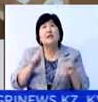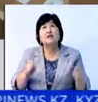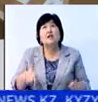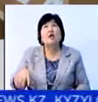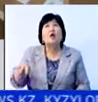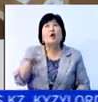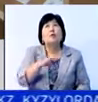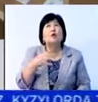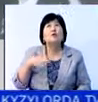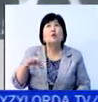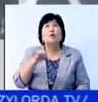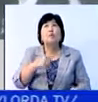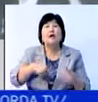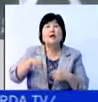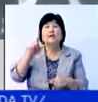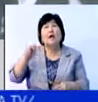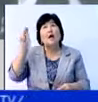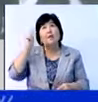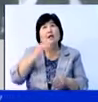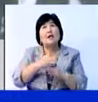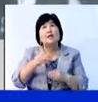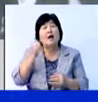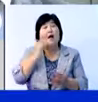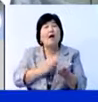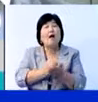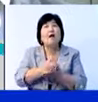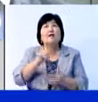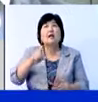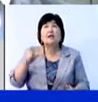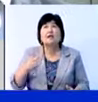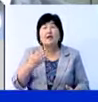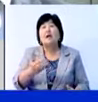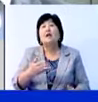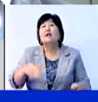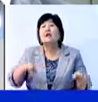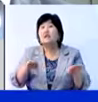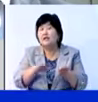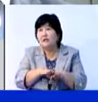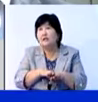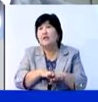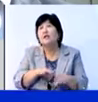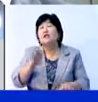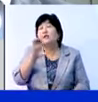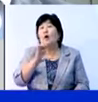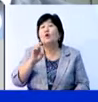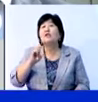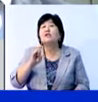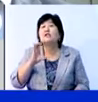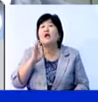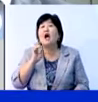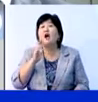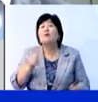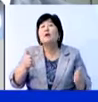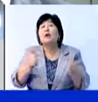Қызылорда облысының кәсіптік техникалық білім саласының ардагерлері Смекеңмен Смағұл Сұқақовпен қатар